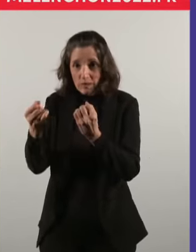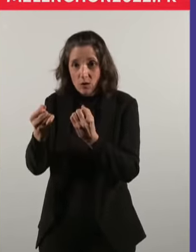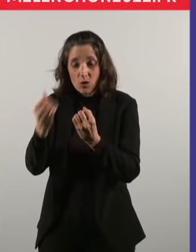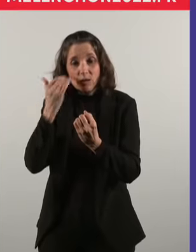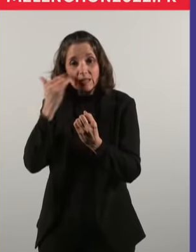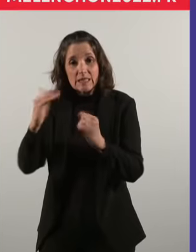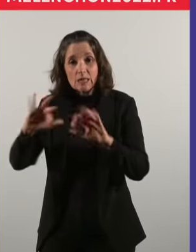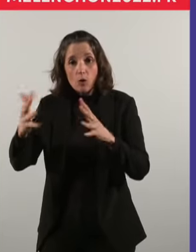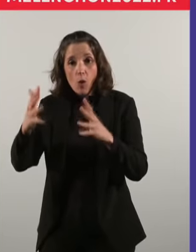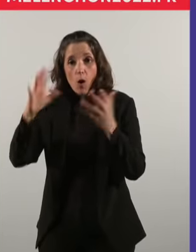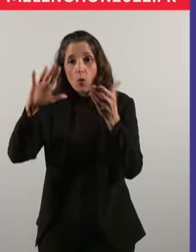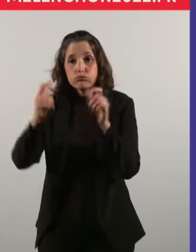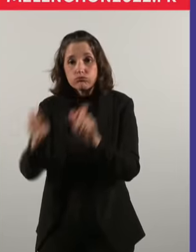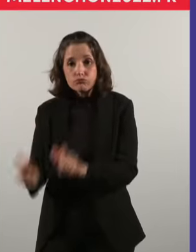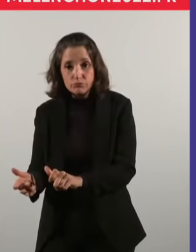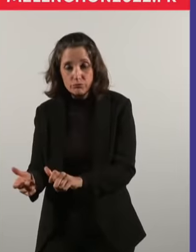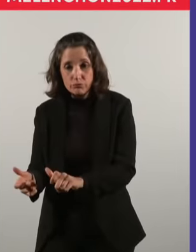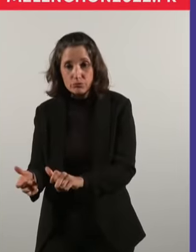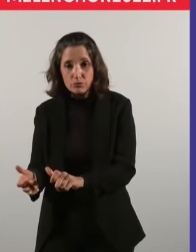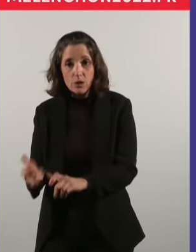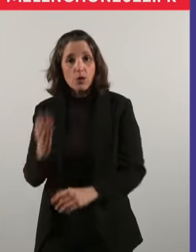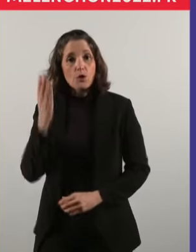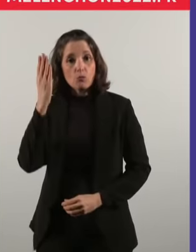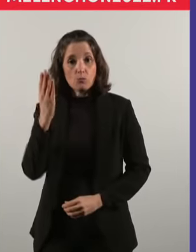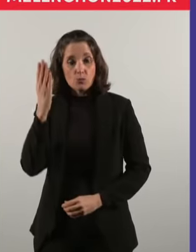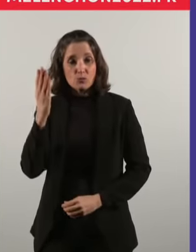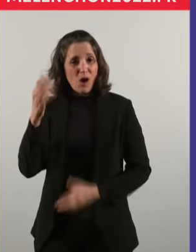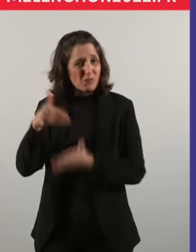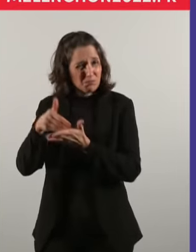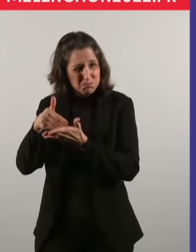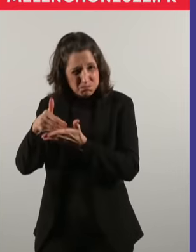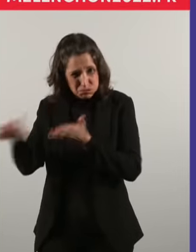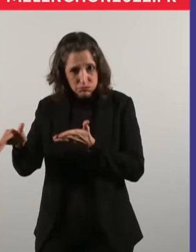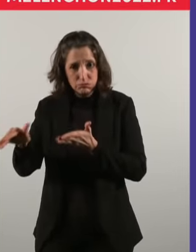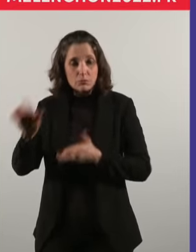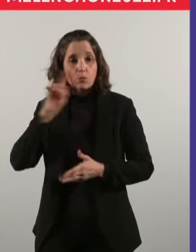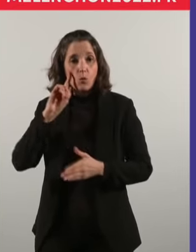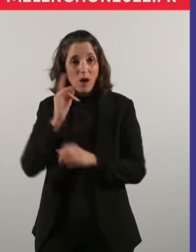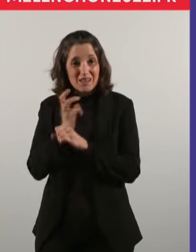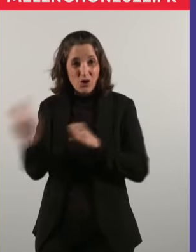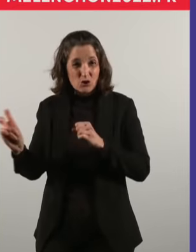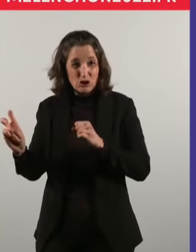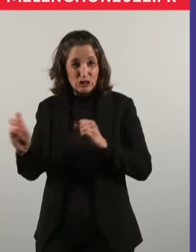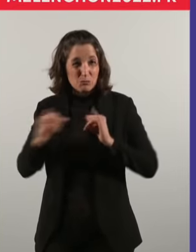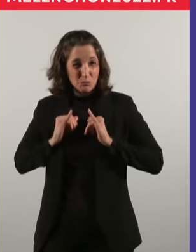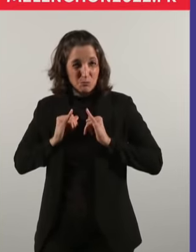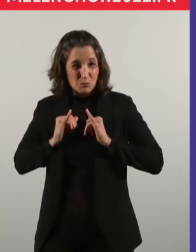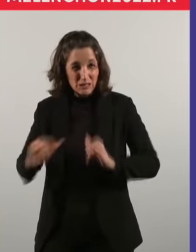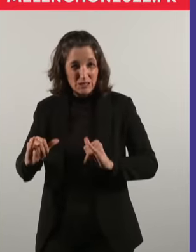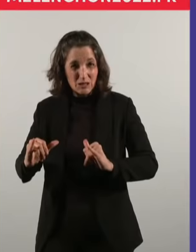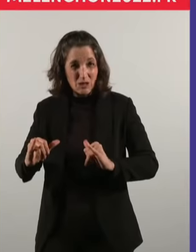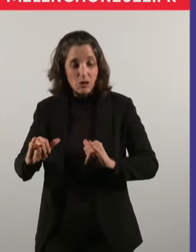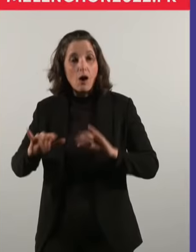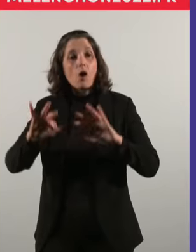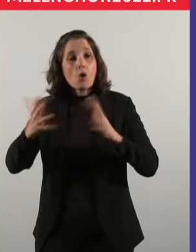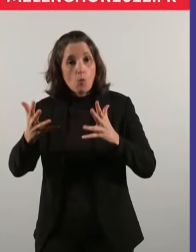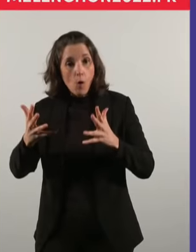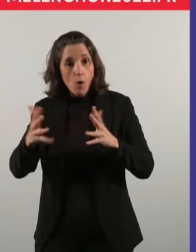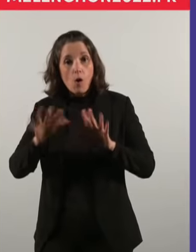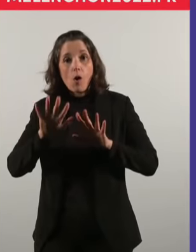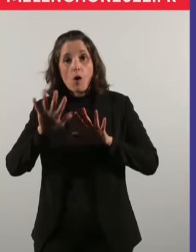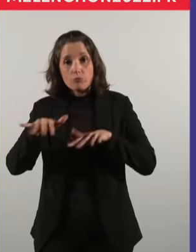pareil. Mais nous avons besoin d'en sortir parce que le danger est immense. Alors comment? Eh bien oui, il y aura des éoliennes